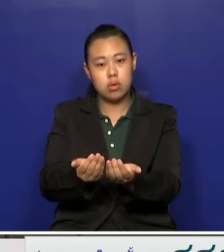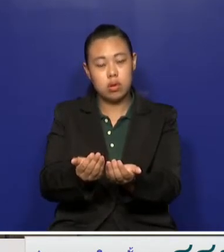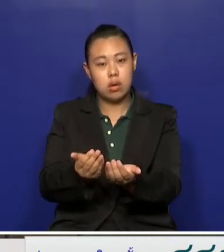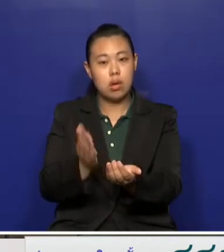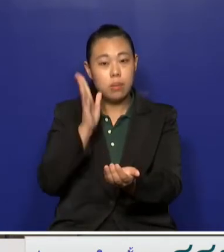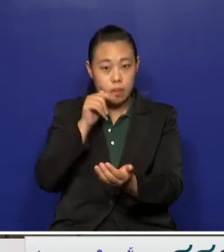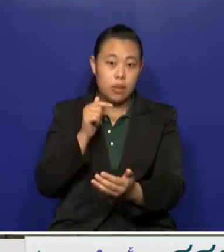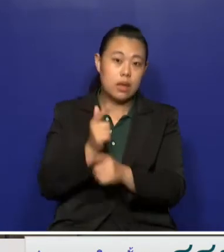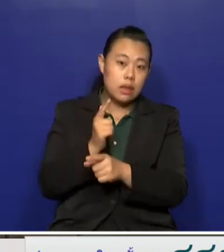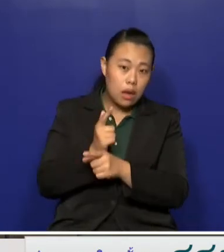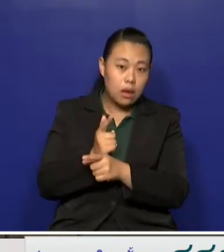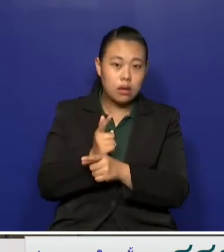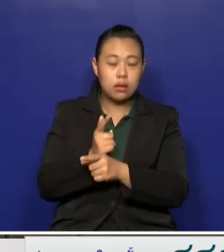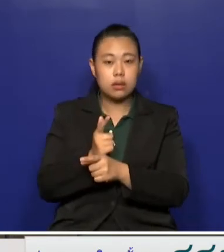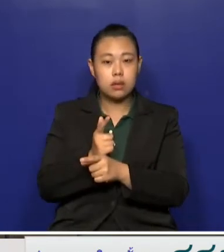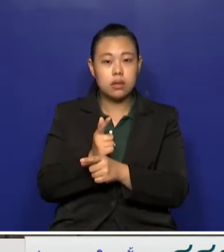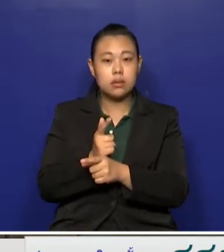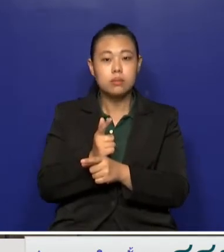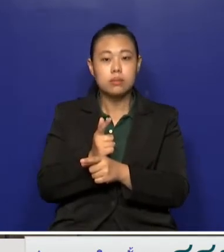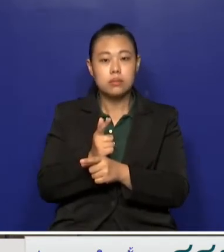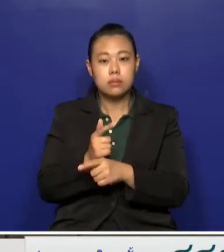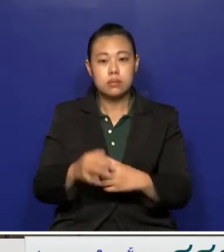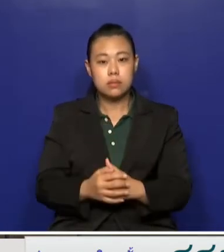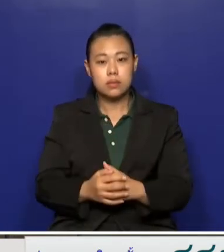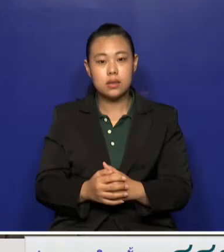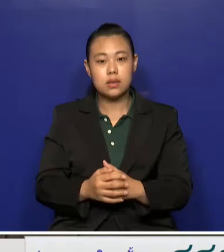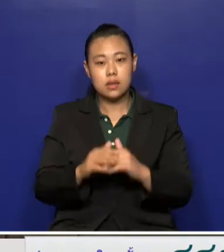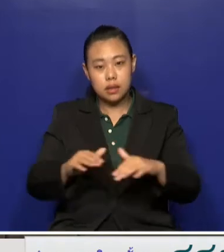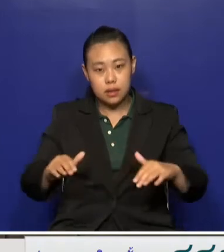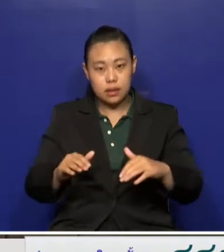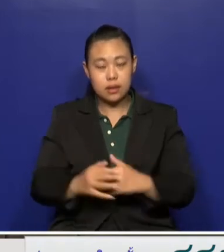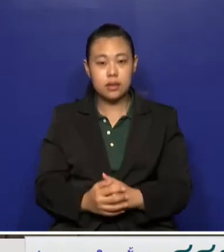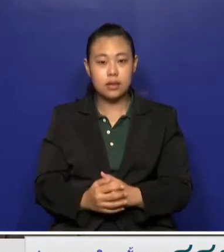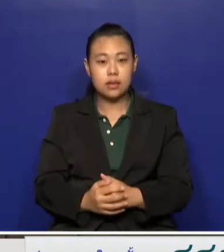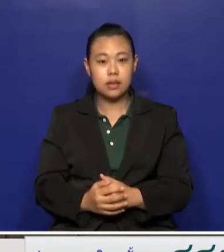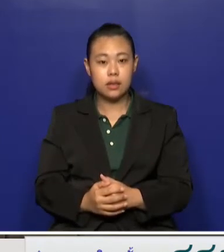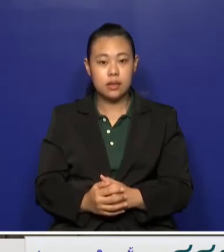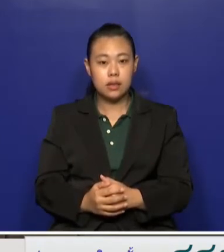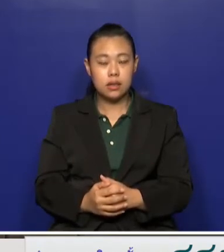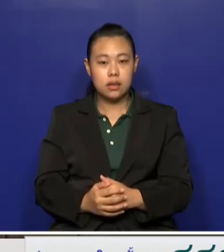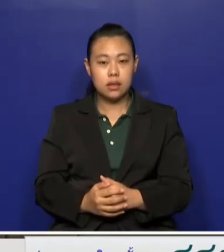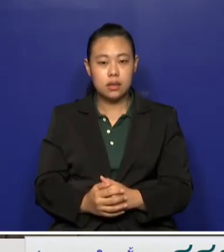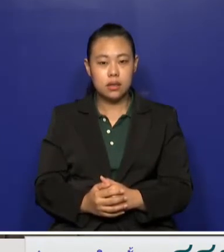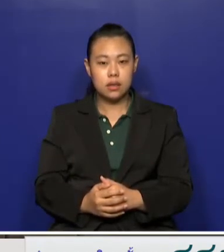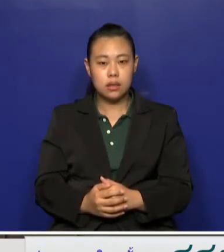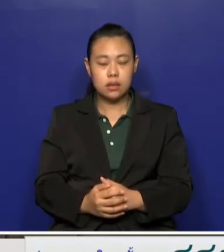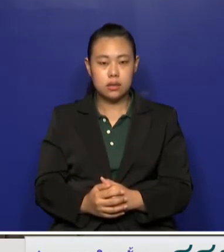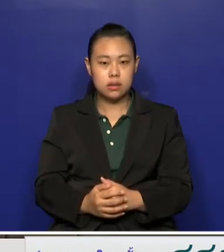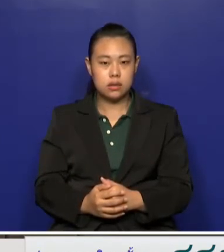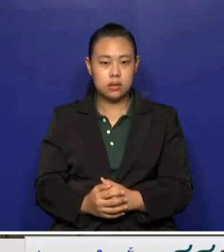แล้วก็ซื้อมือถือไปให้ย่าไปให้ยายไปให้หลานไปให้พ่อแ เพื่อที่จ